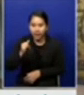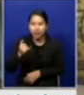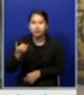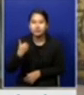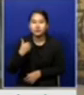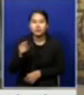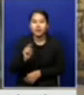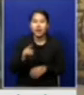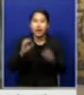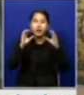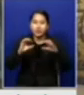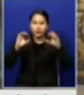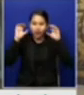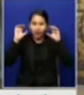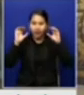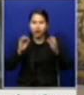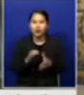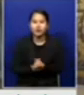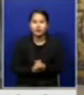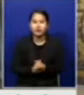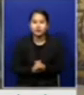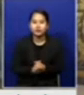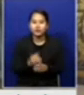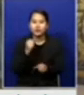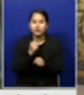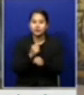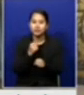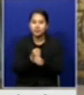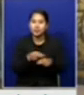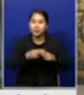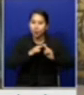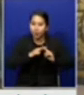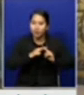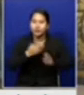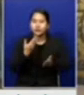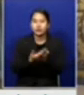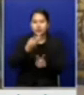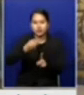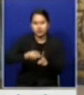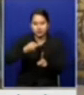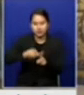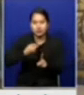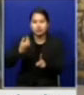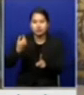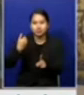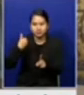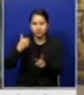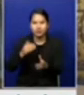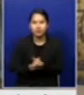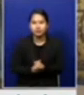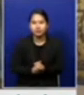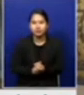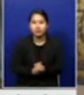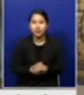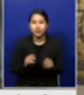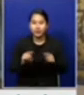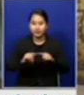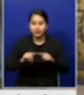าหกิจแน่นอนมีเงินเดือนประจำแต่คนส่วนอีกส่วนหนึ่งยังมหาศาลน